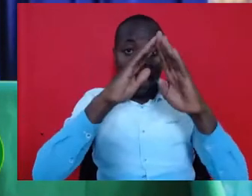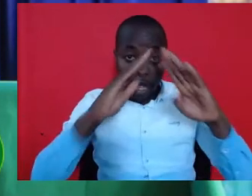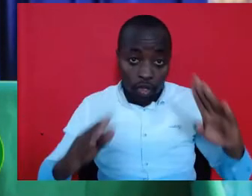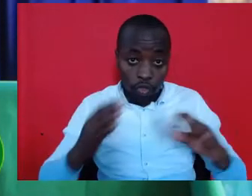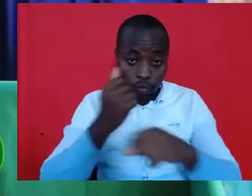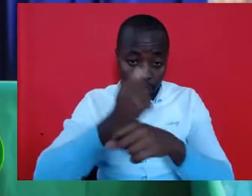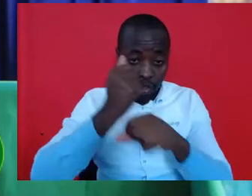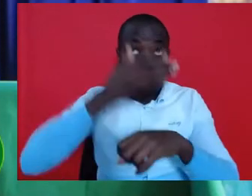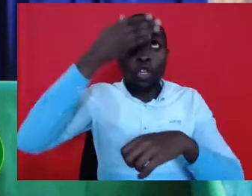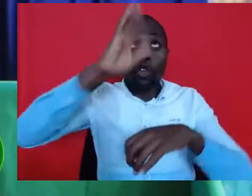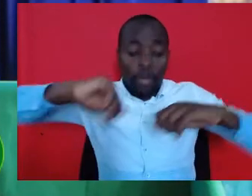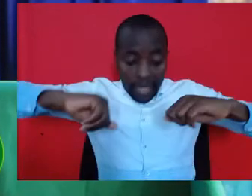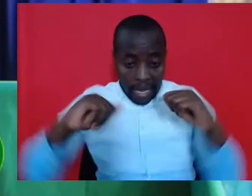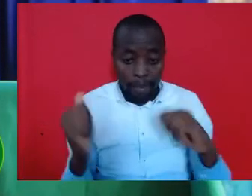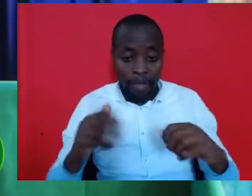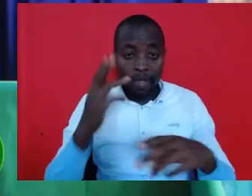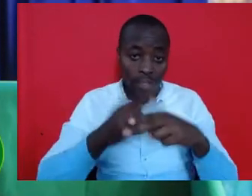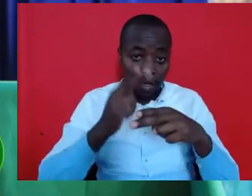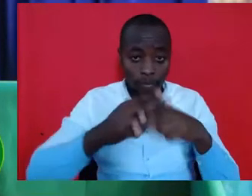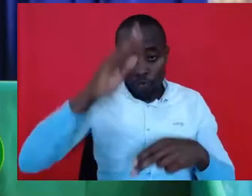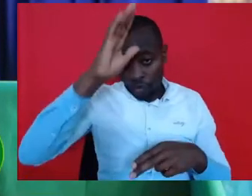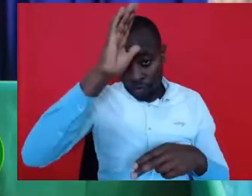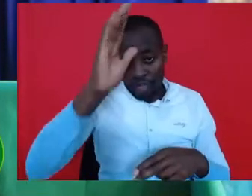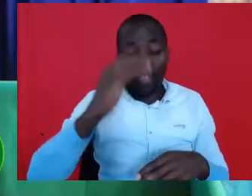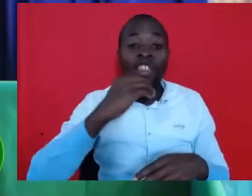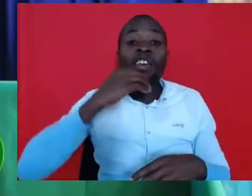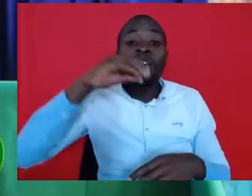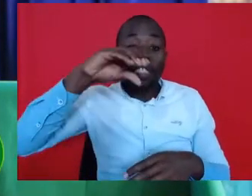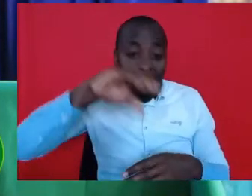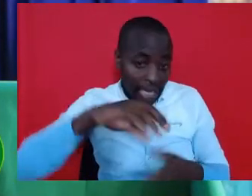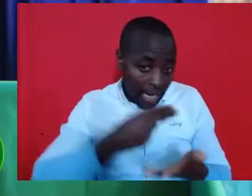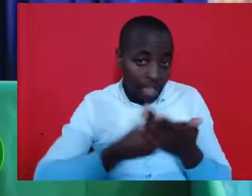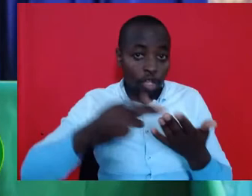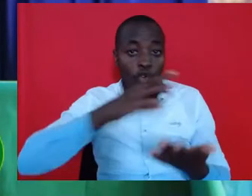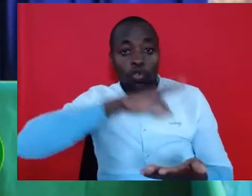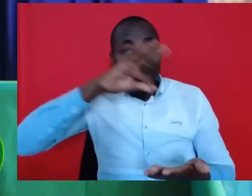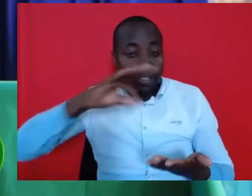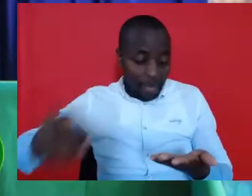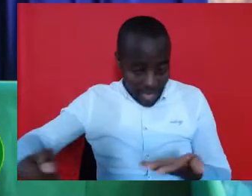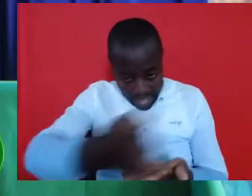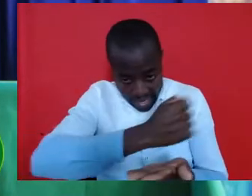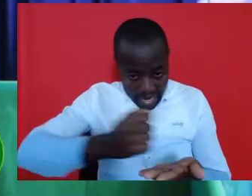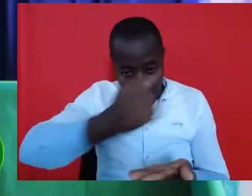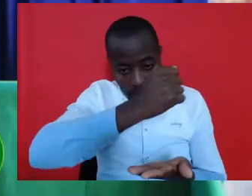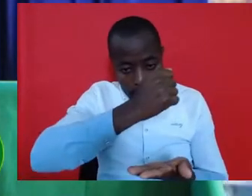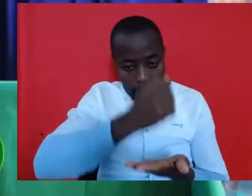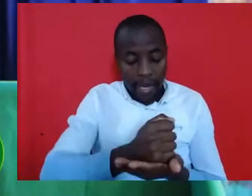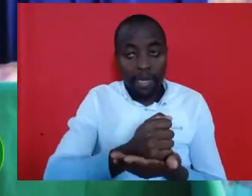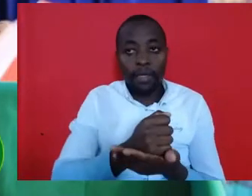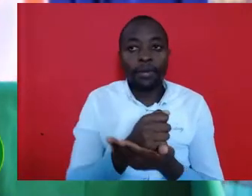kumpendeza. Katika jina la Mungu Baba, Mwana na Roho Mtakatifu.